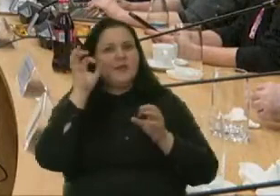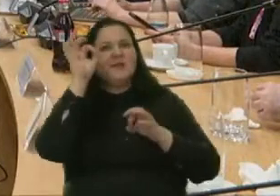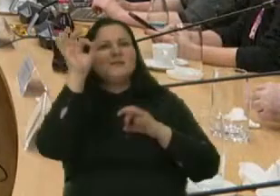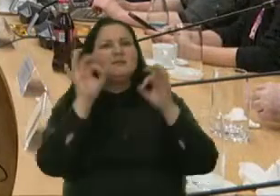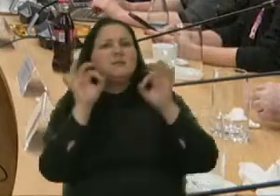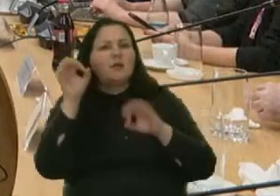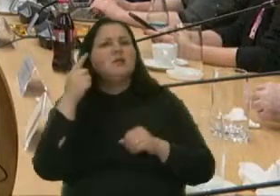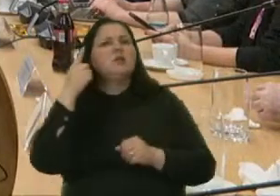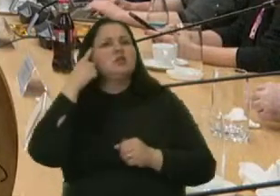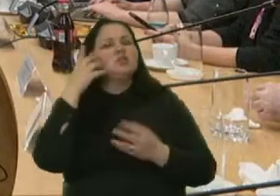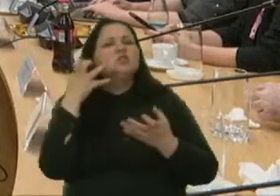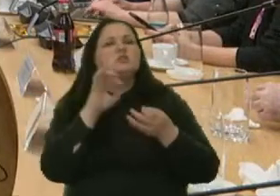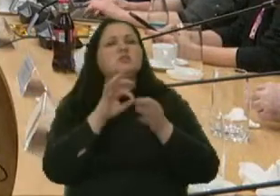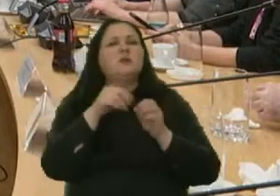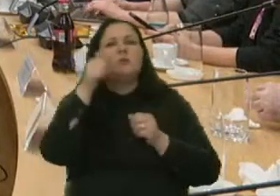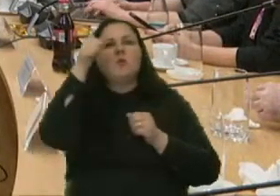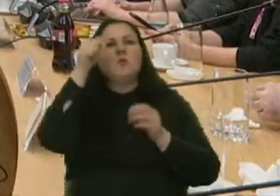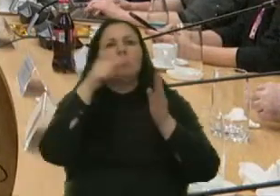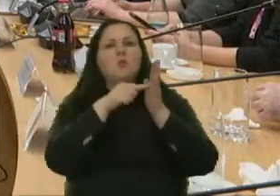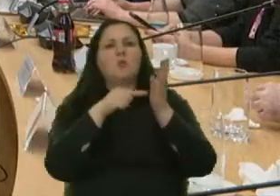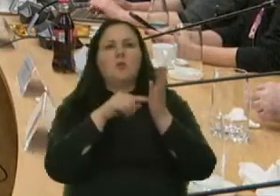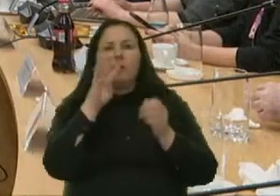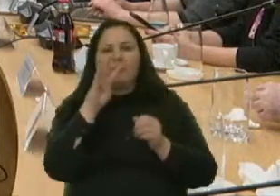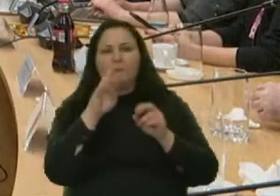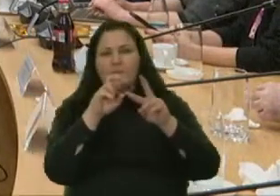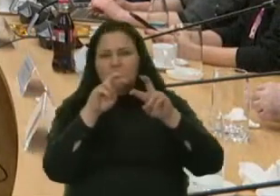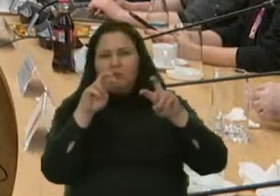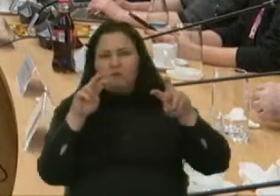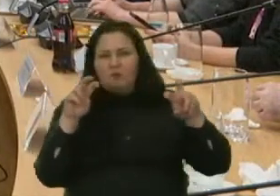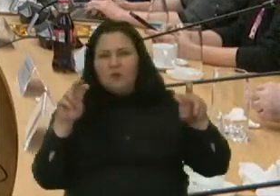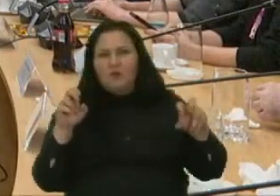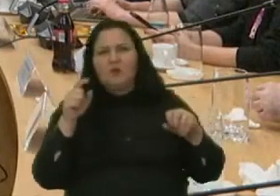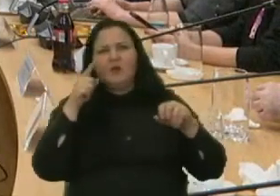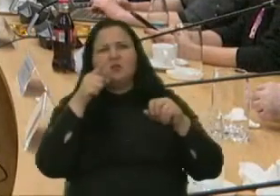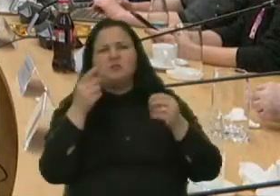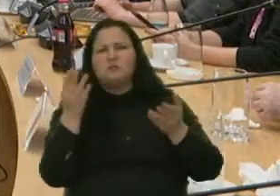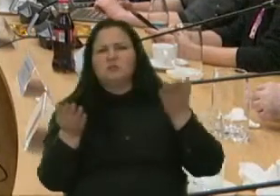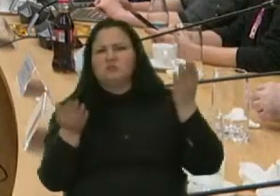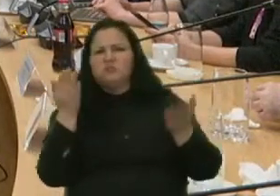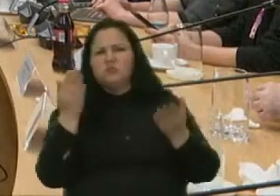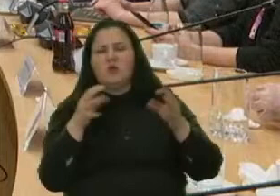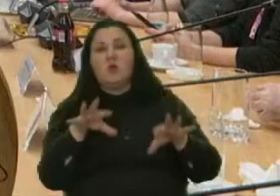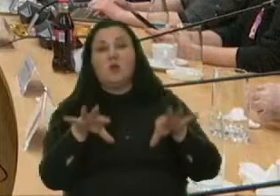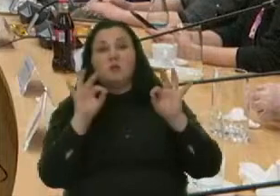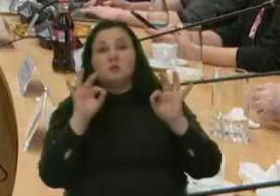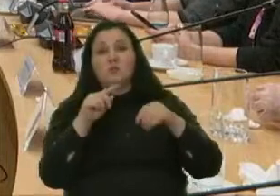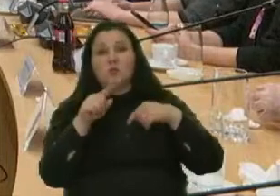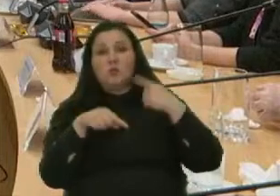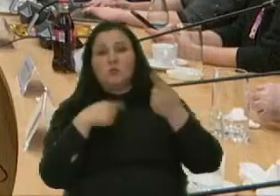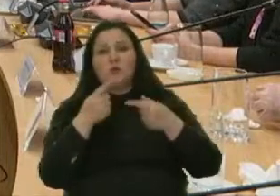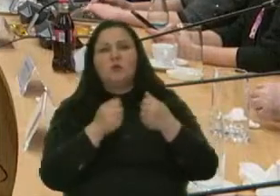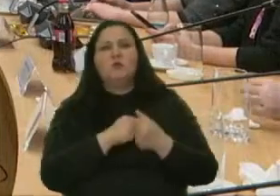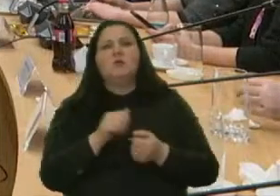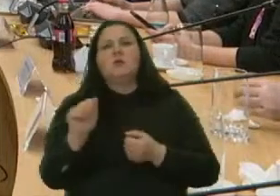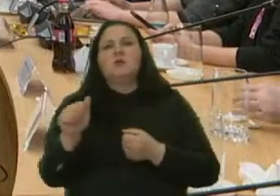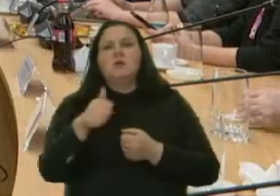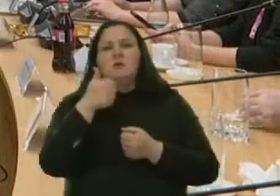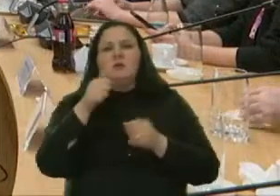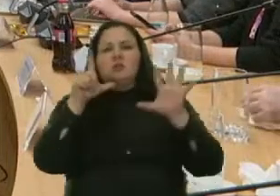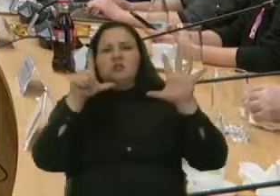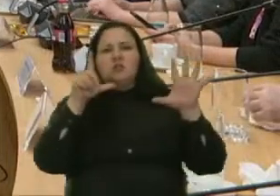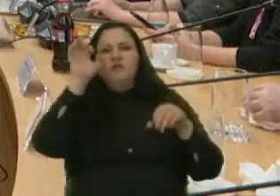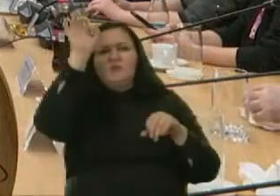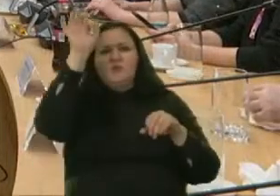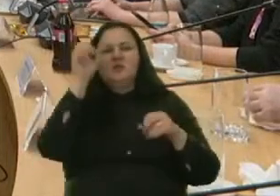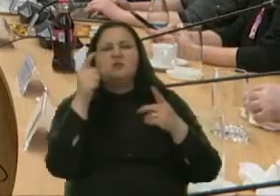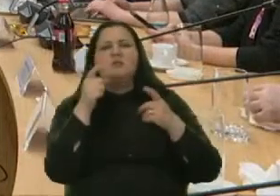înseamnă asta 1 la P investigând natura acestei de balansări vom găsi următoarele primele 7% din